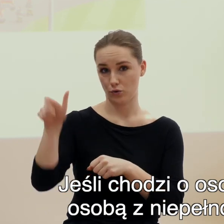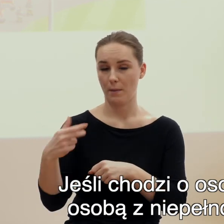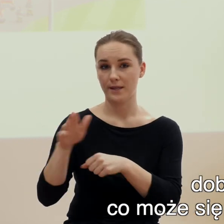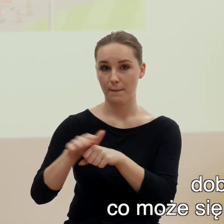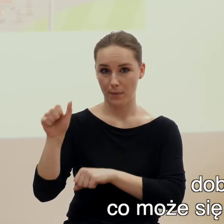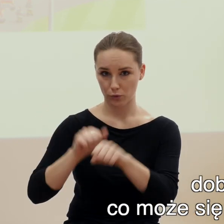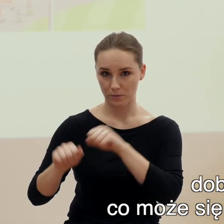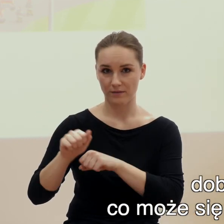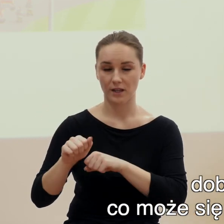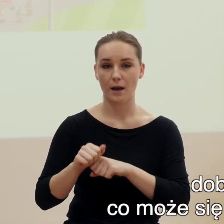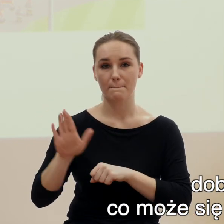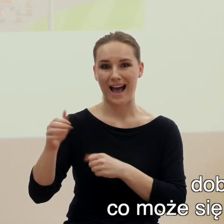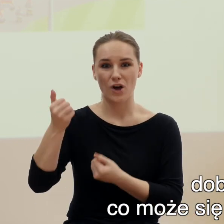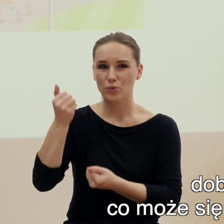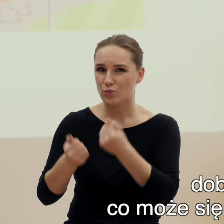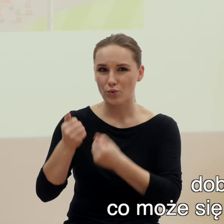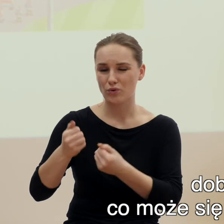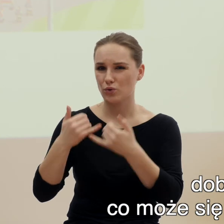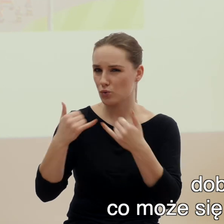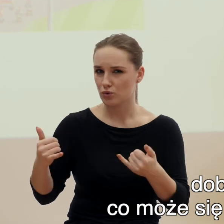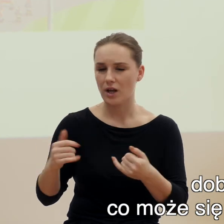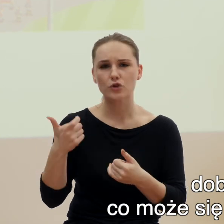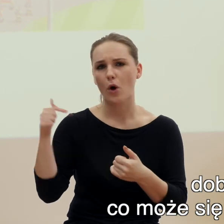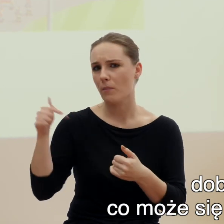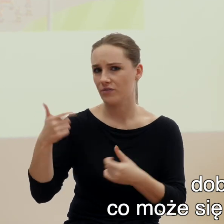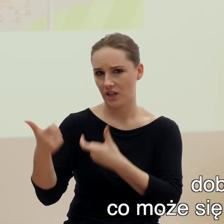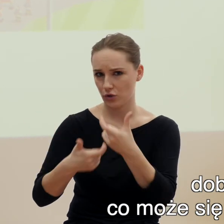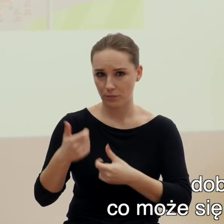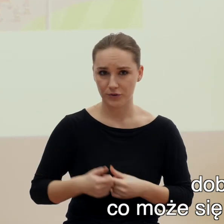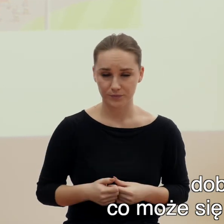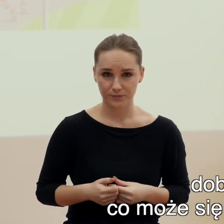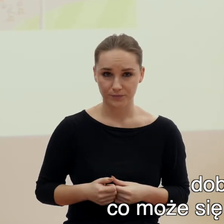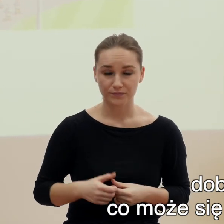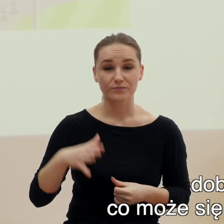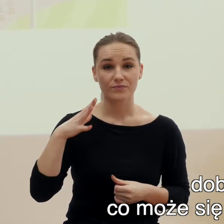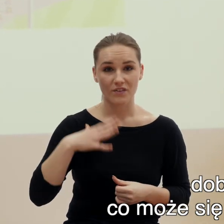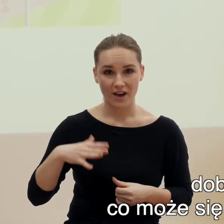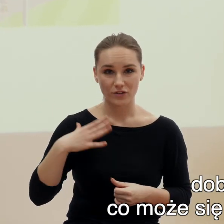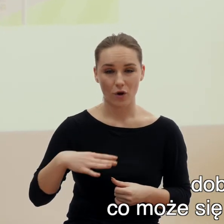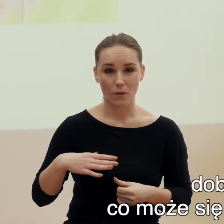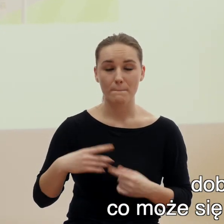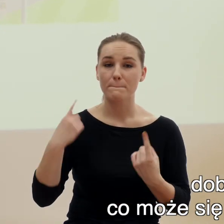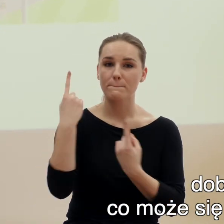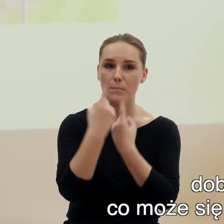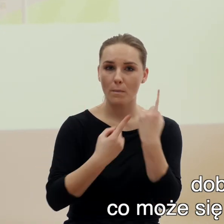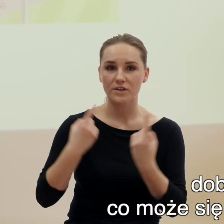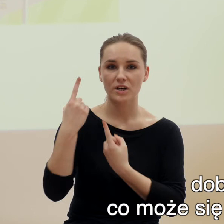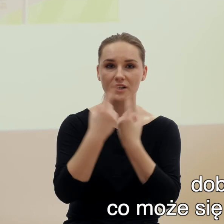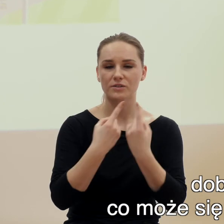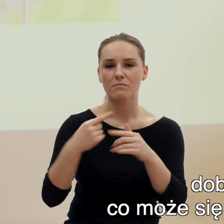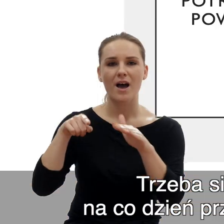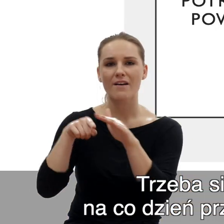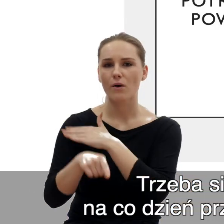trudności, dobrze byłoby, aby pomyśleć o tym, co może się wydarzyć w trakcie ewakuacji